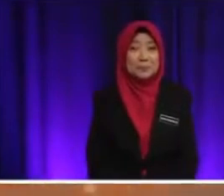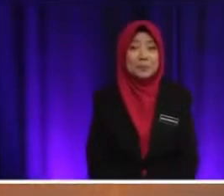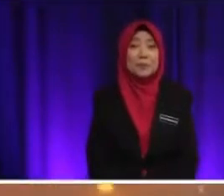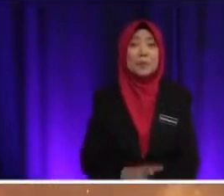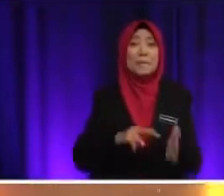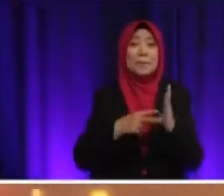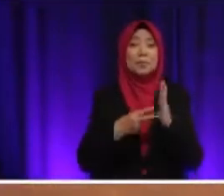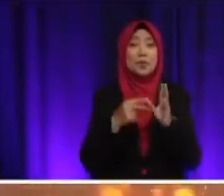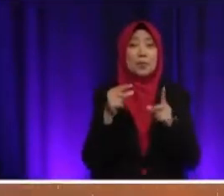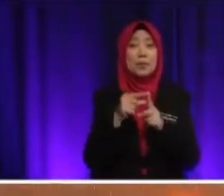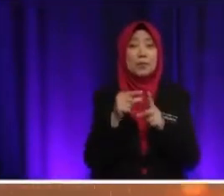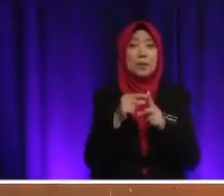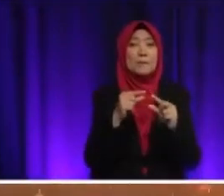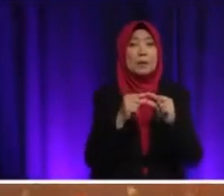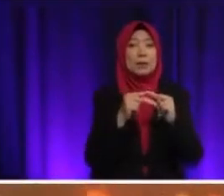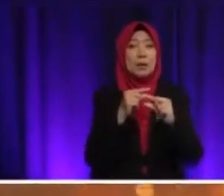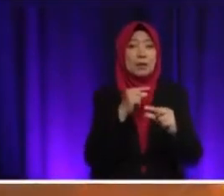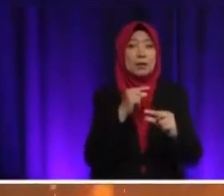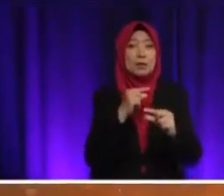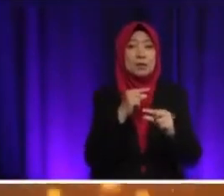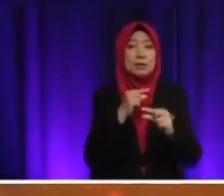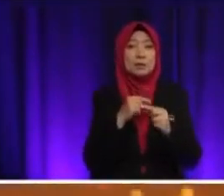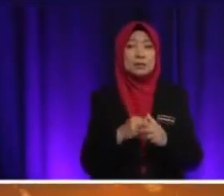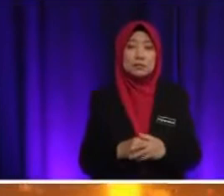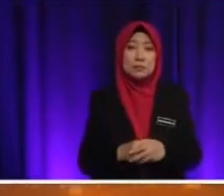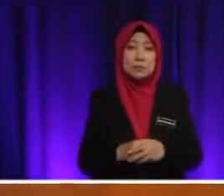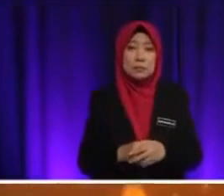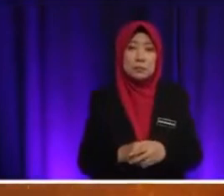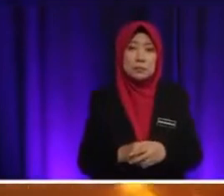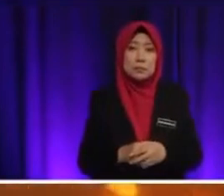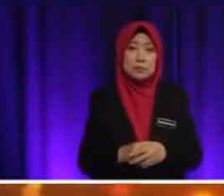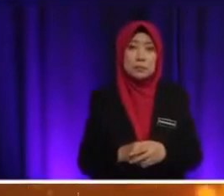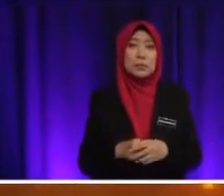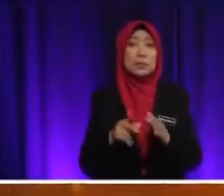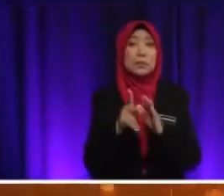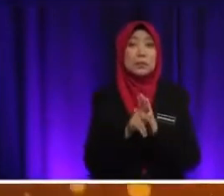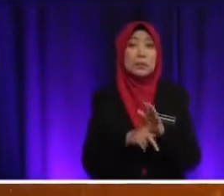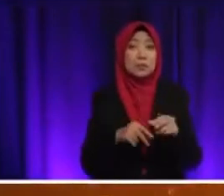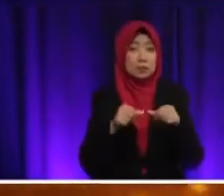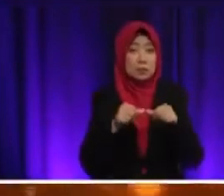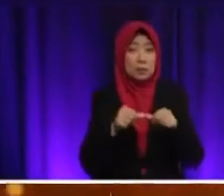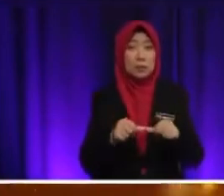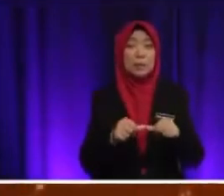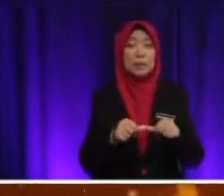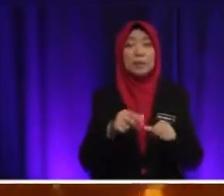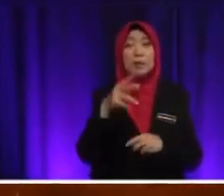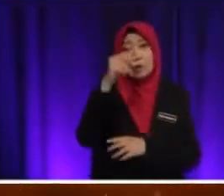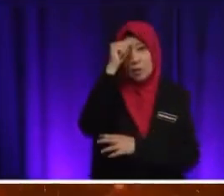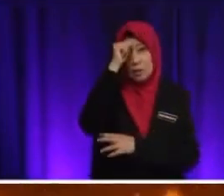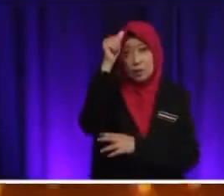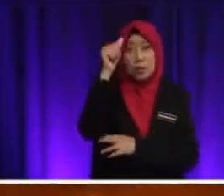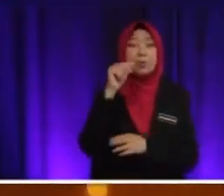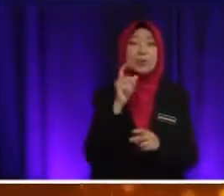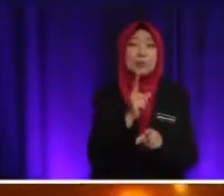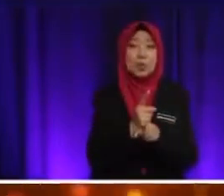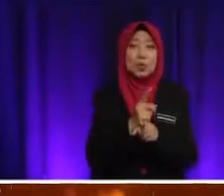Maksud bagi perkataan yang bergaris adalah B, peraturan dan ketetapan Allah. Terbaik. B. Ya, betul, ustaz. Dua markah ya, bagi kat dia. Ya,